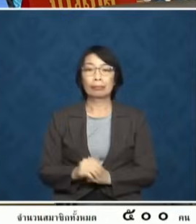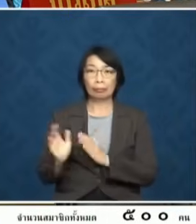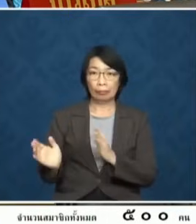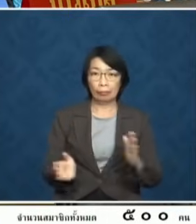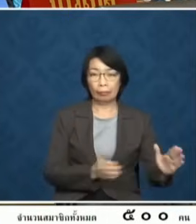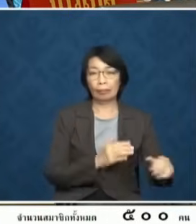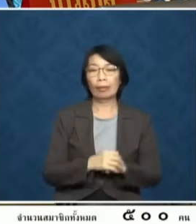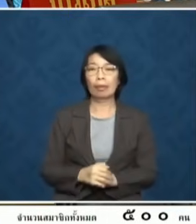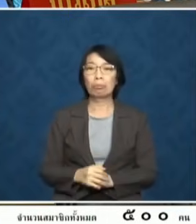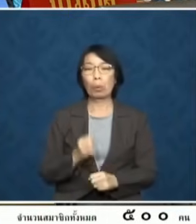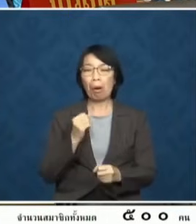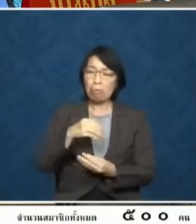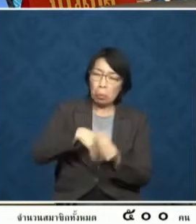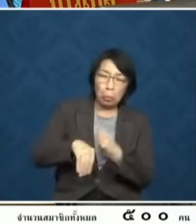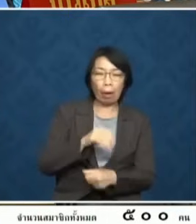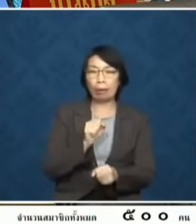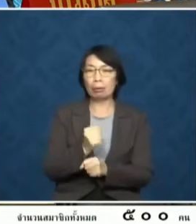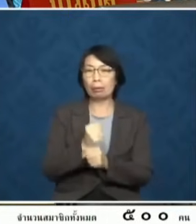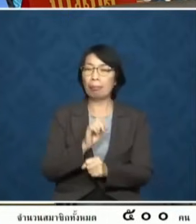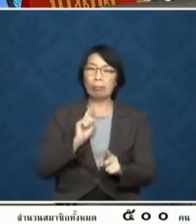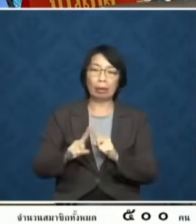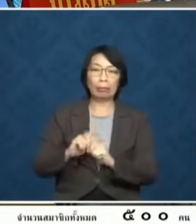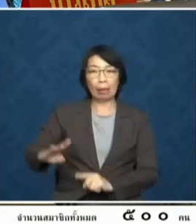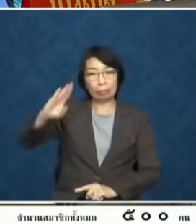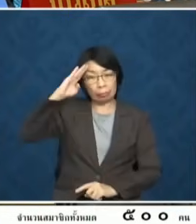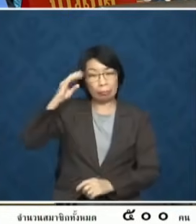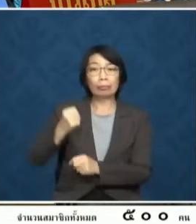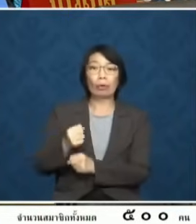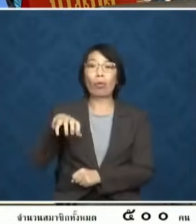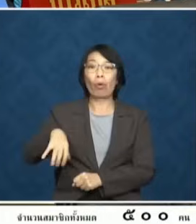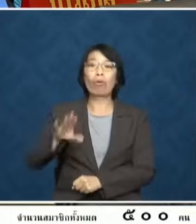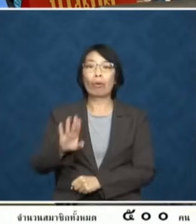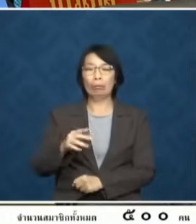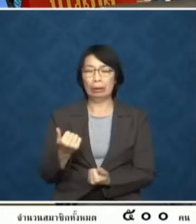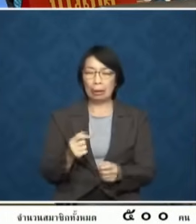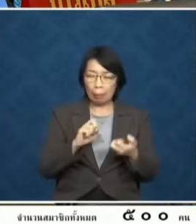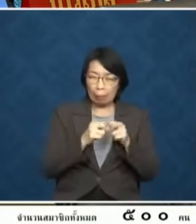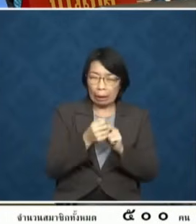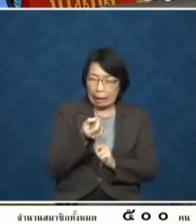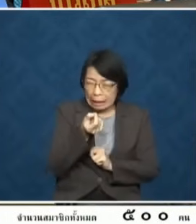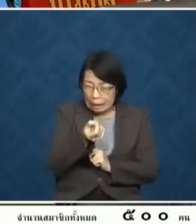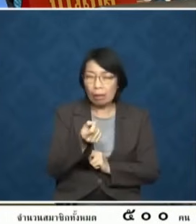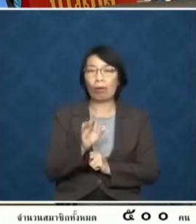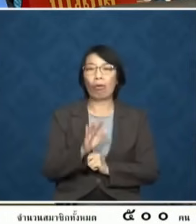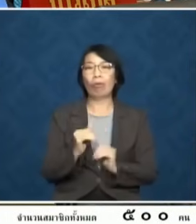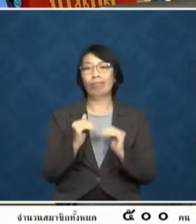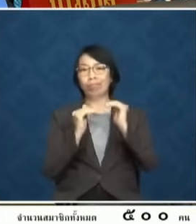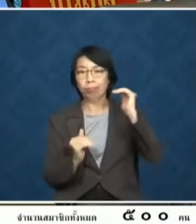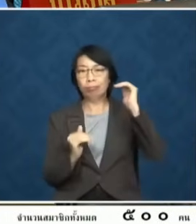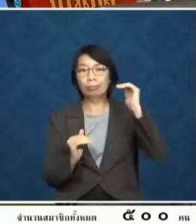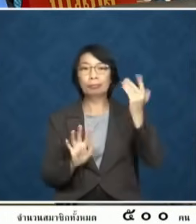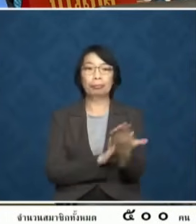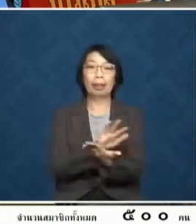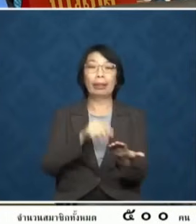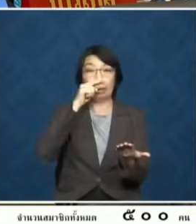ของกองทัพที่ดิฉันได้อภิปรายไปทั้งหมดเป็นแค่เเสสเสี้ยวหนึ่งของปัญหาความเหลื่อมล้ำในประเทศนี้ค่ะถึง